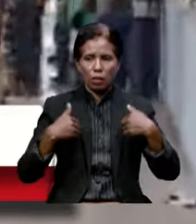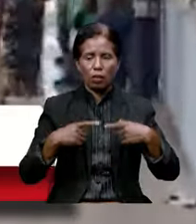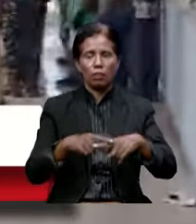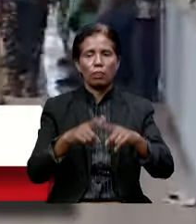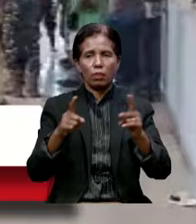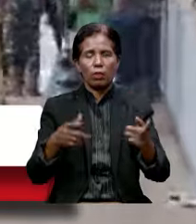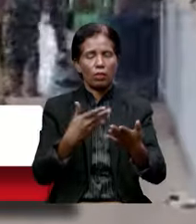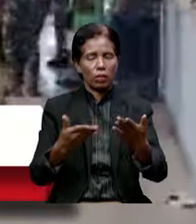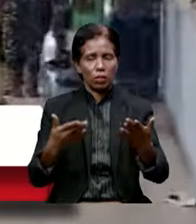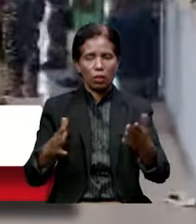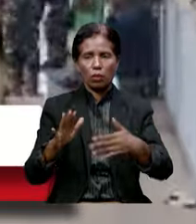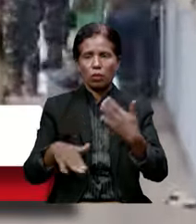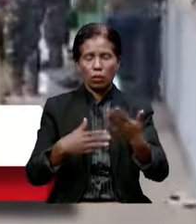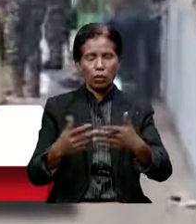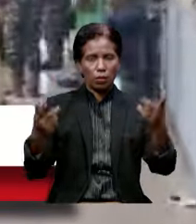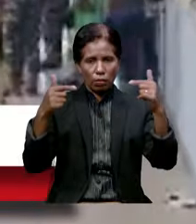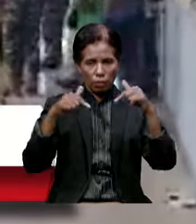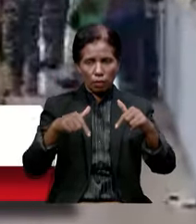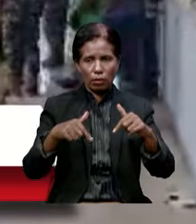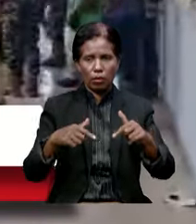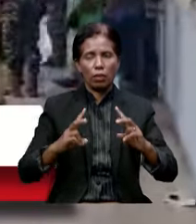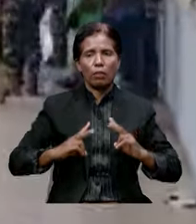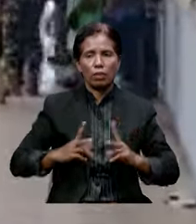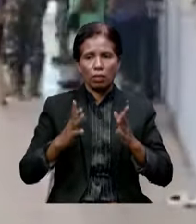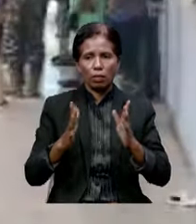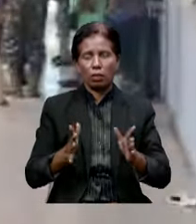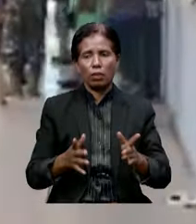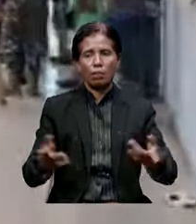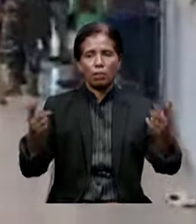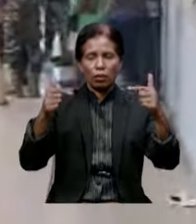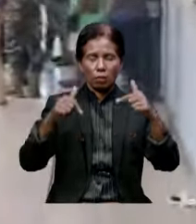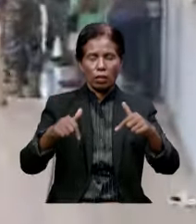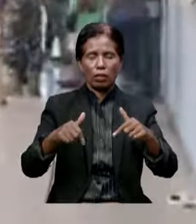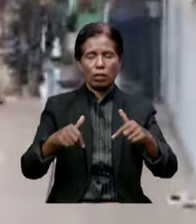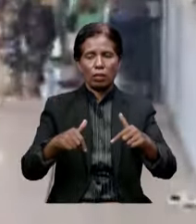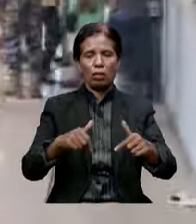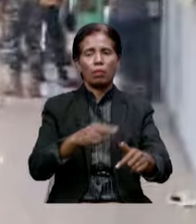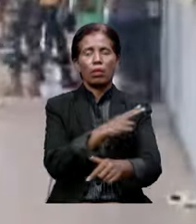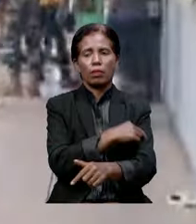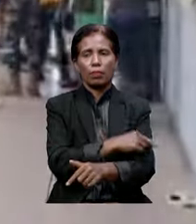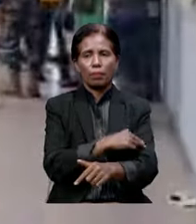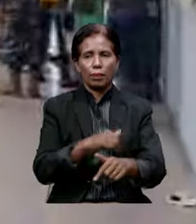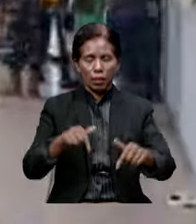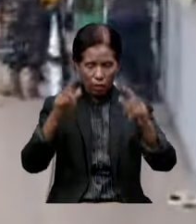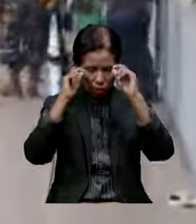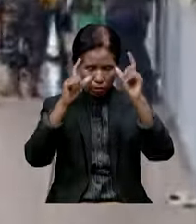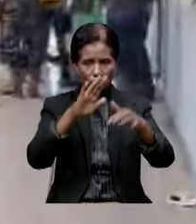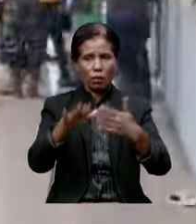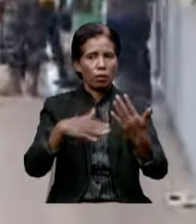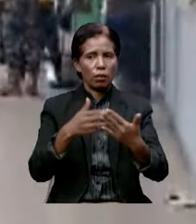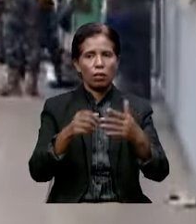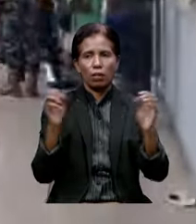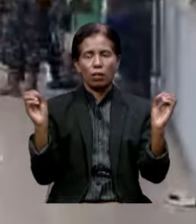kwando sasa otu otu mayona veterano sira bele mai konsulta ia baukau. Teritori bele mai konsulta? Bele mai.